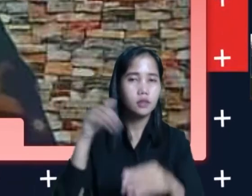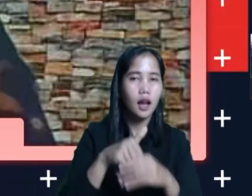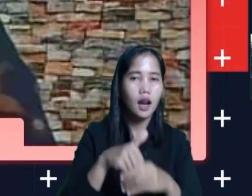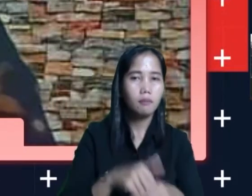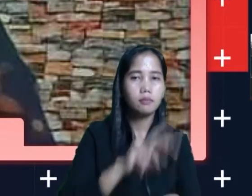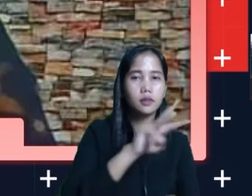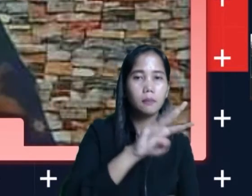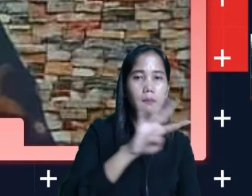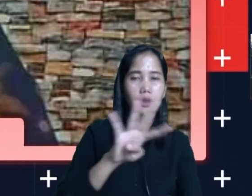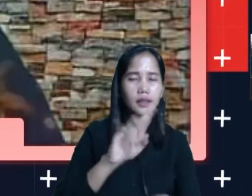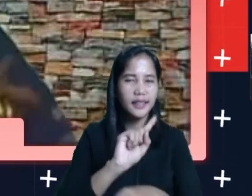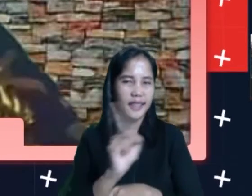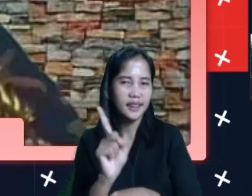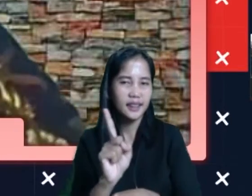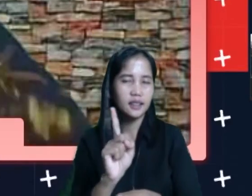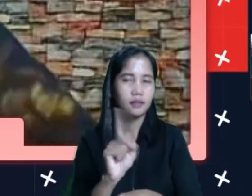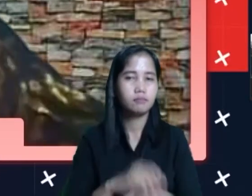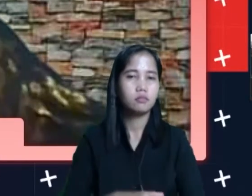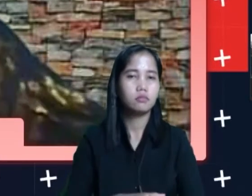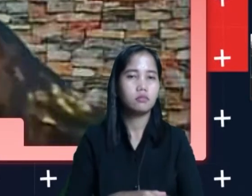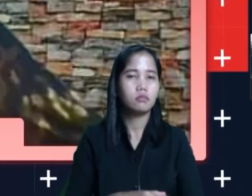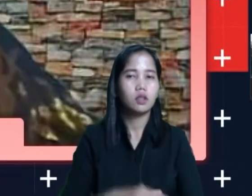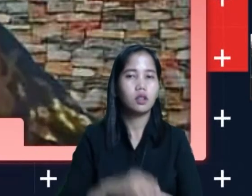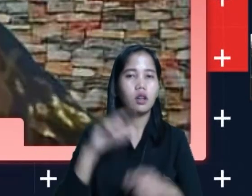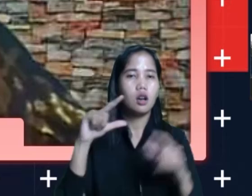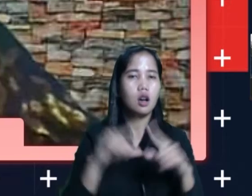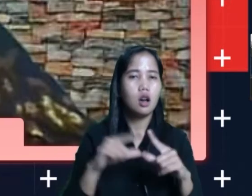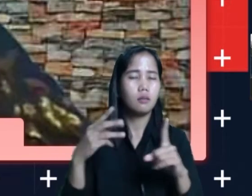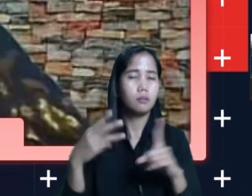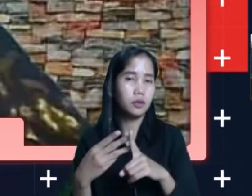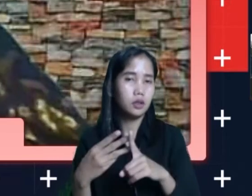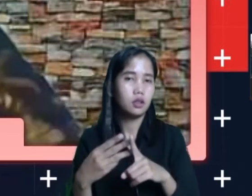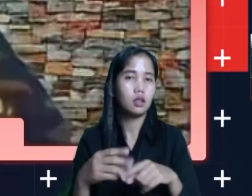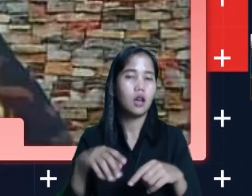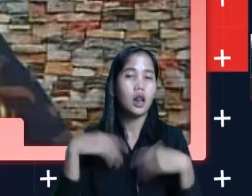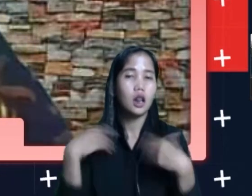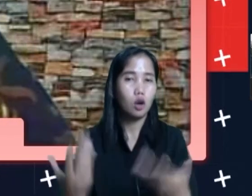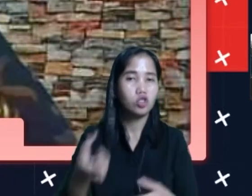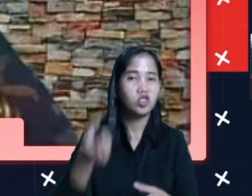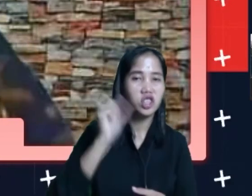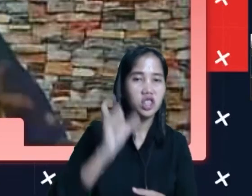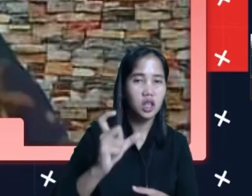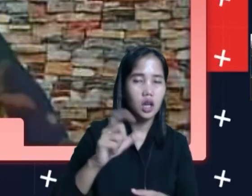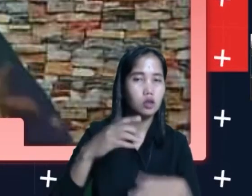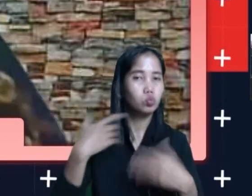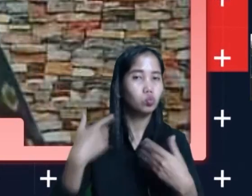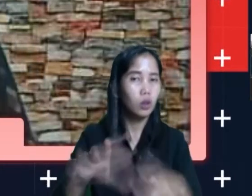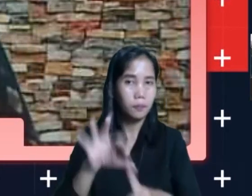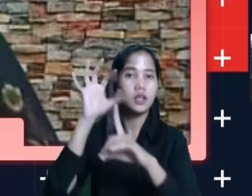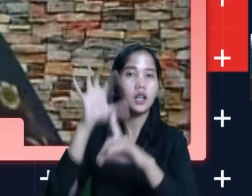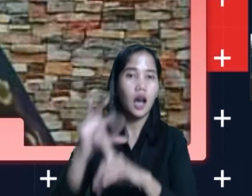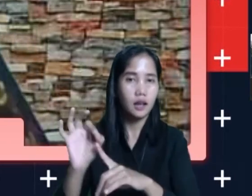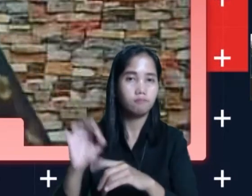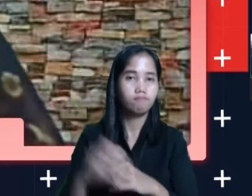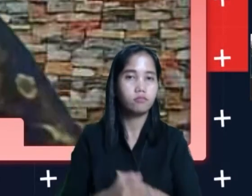yang paling tepat berdasarkan ayat-ayat di atas? Filipi 2 ayat yang ke-12 dan 13 dan Efesus 2